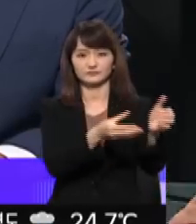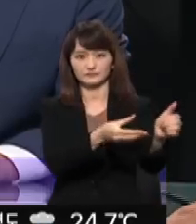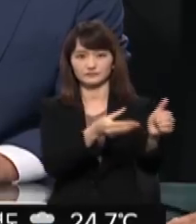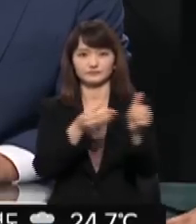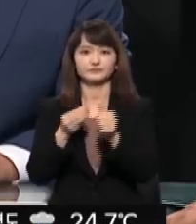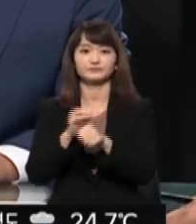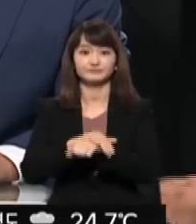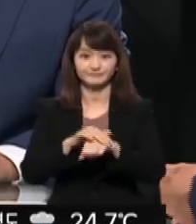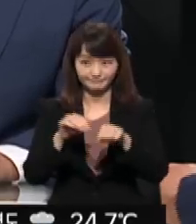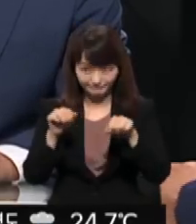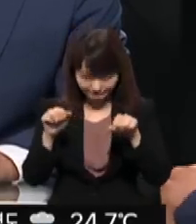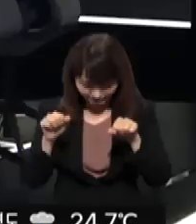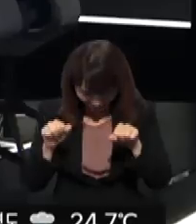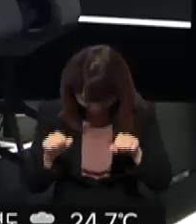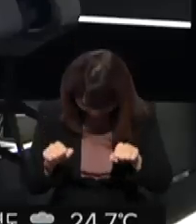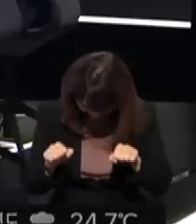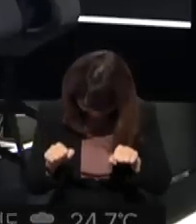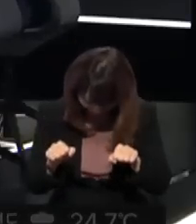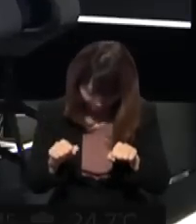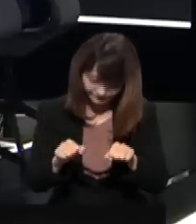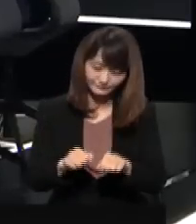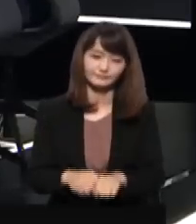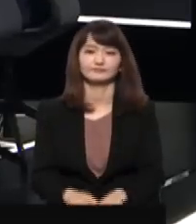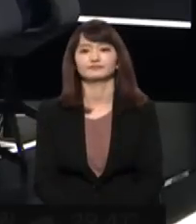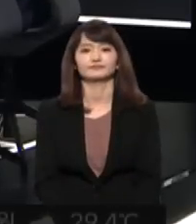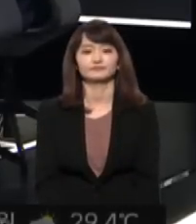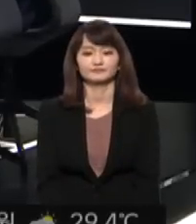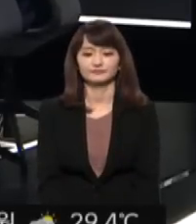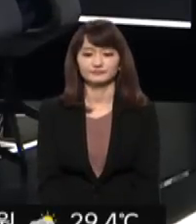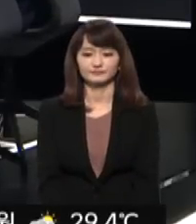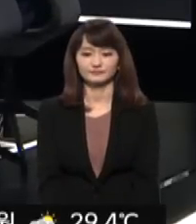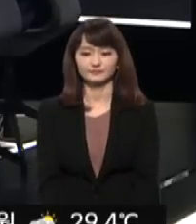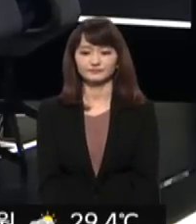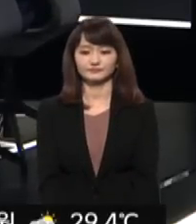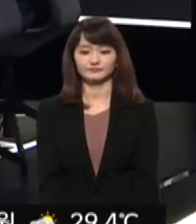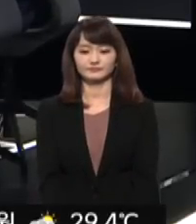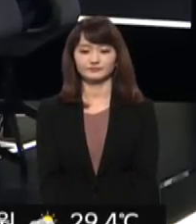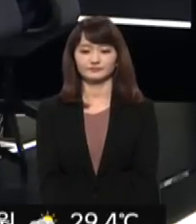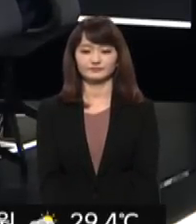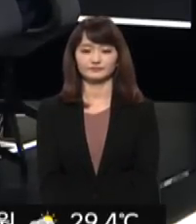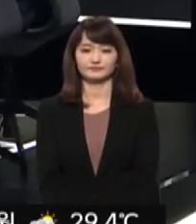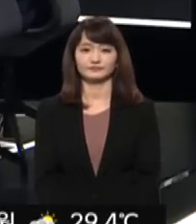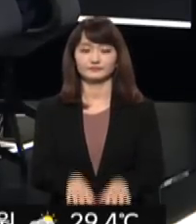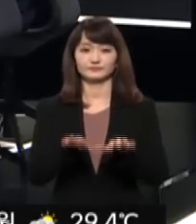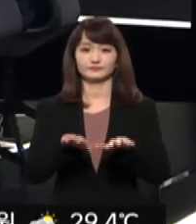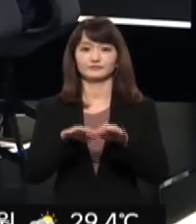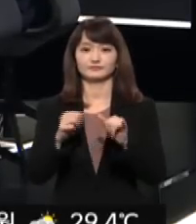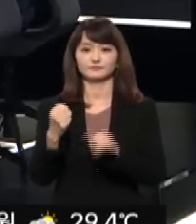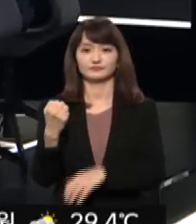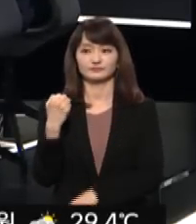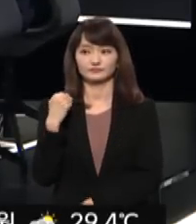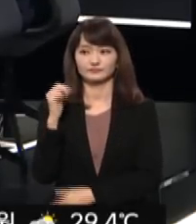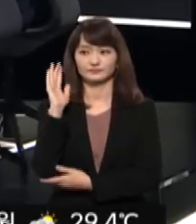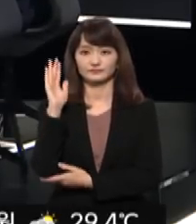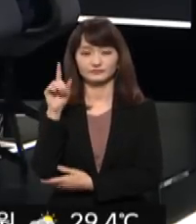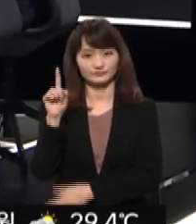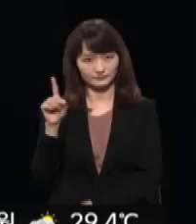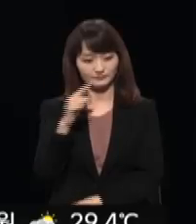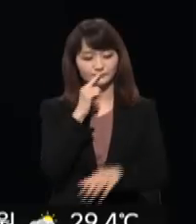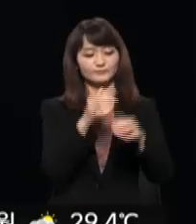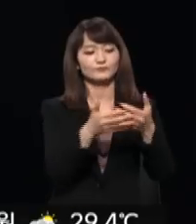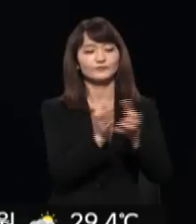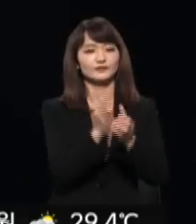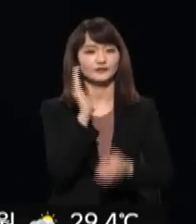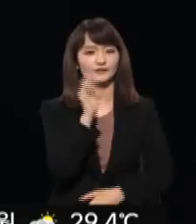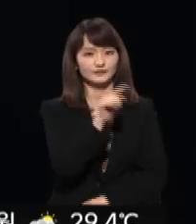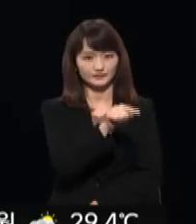의원 나왔습니다 안녕하십니까 안녕하세요 오늘도 국민의 힘 이야기 하나 민주당 이야기